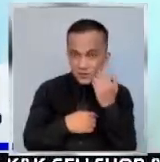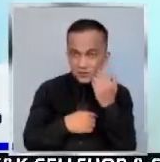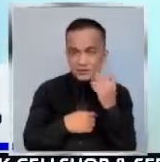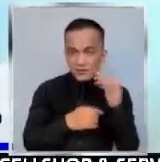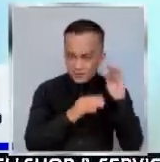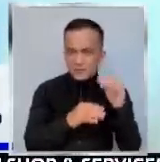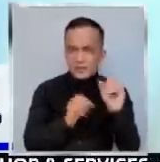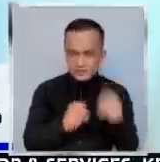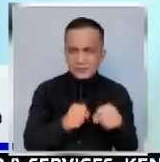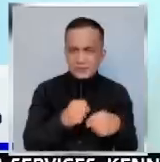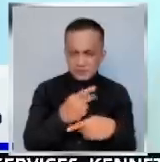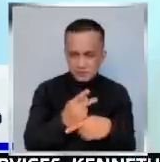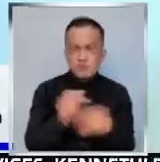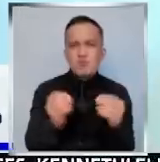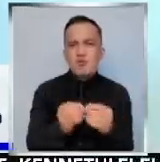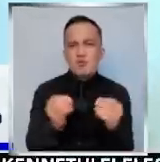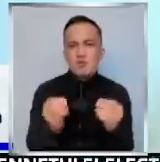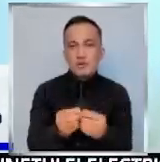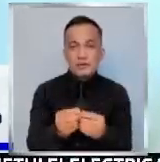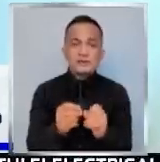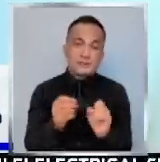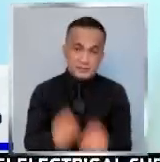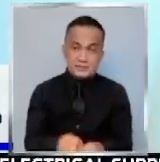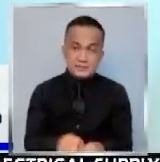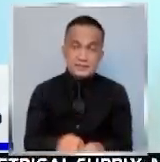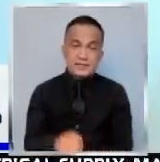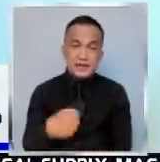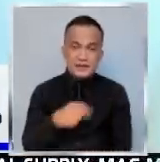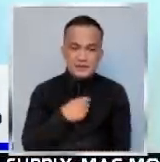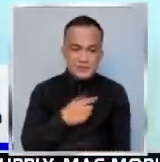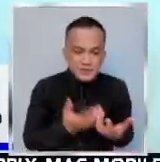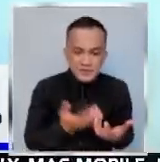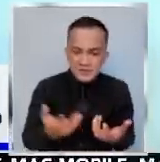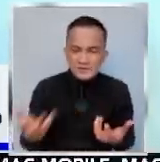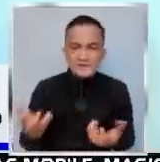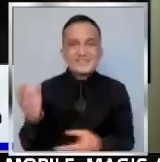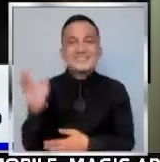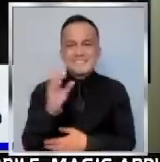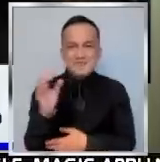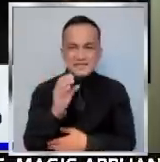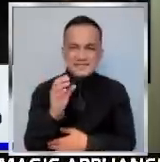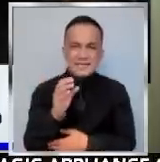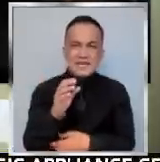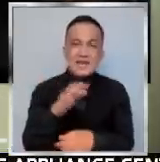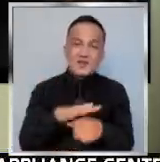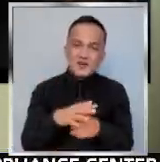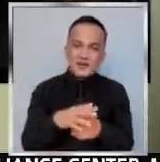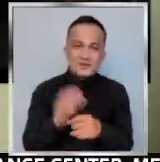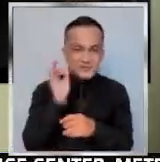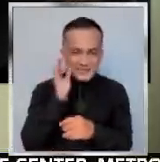makapag-produce tayo ng mas marami para sa hapag sa Christmas, mga local fruits na. Sandra